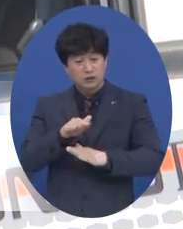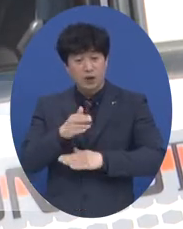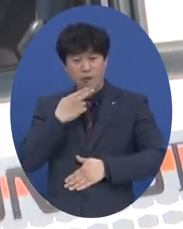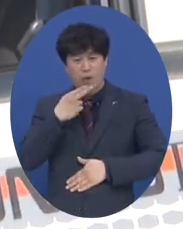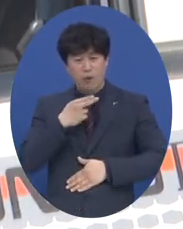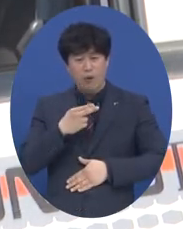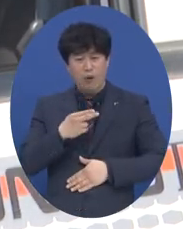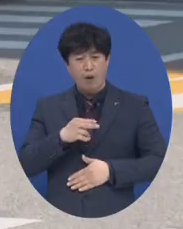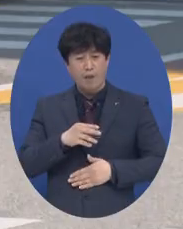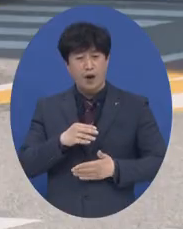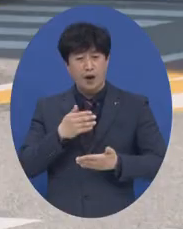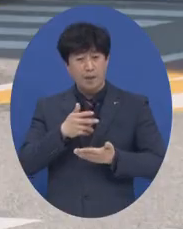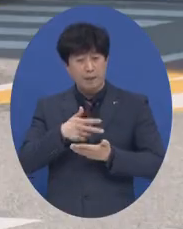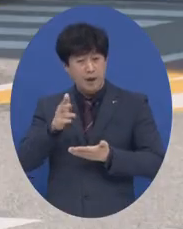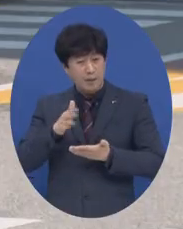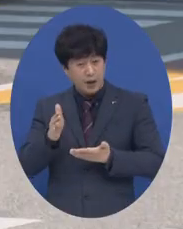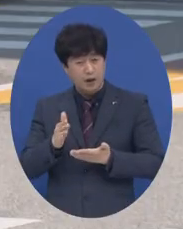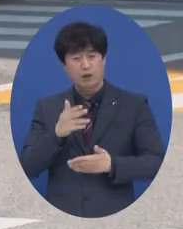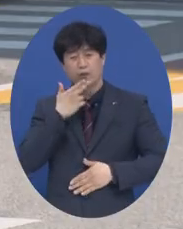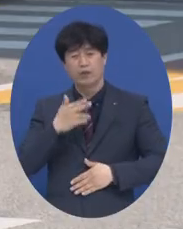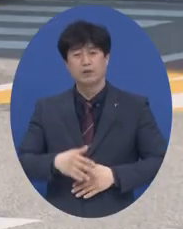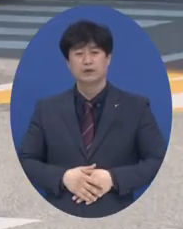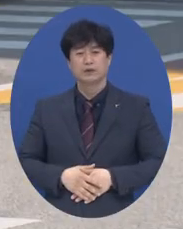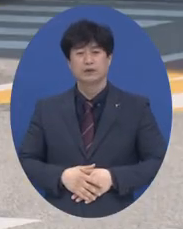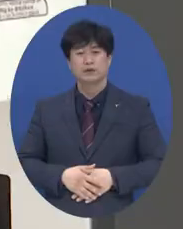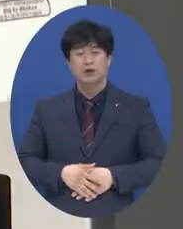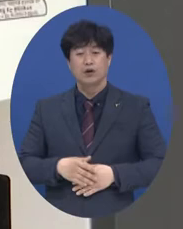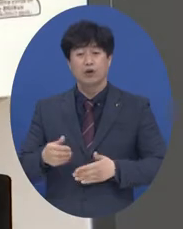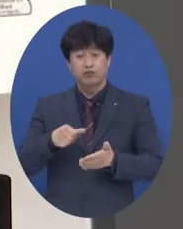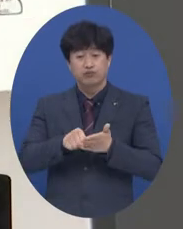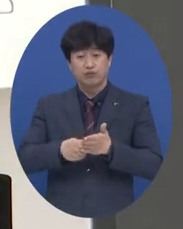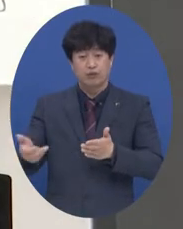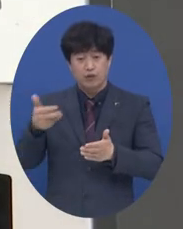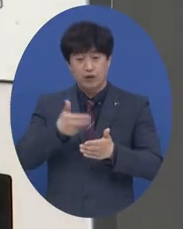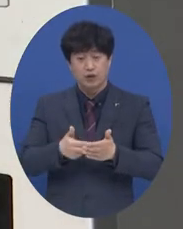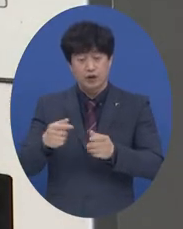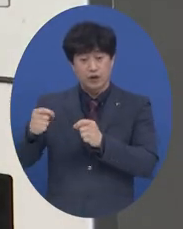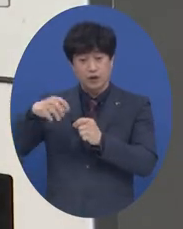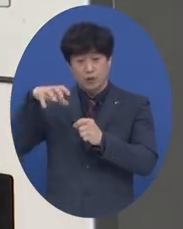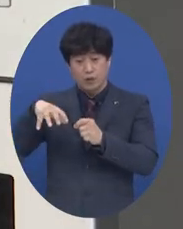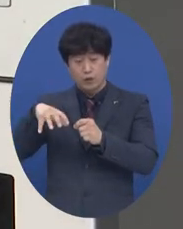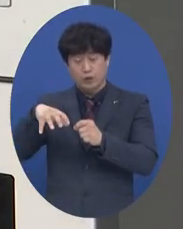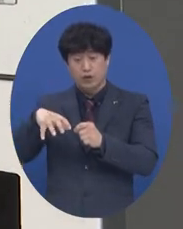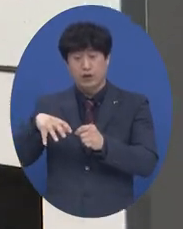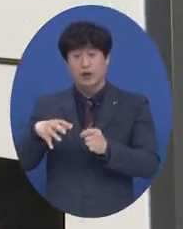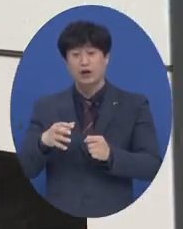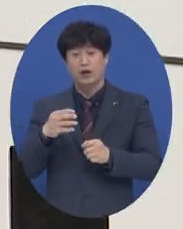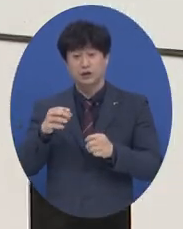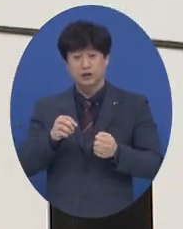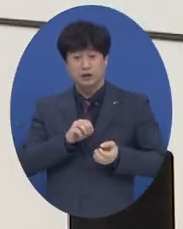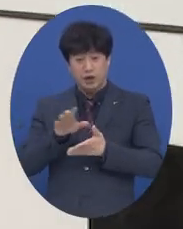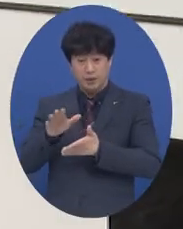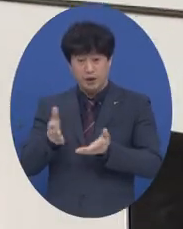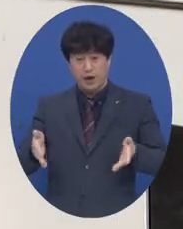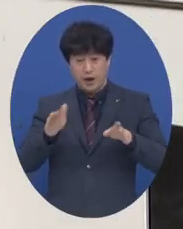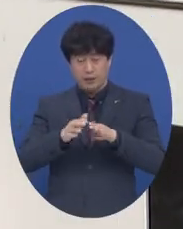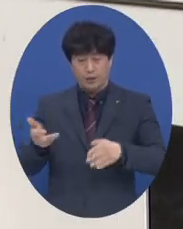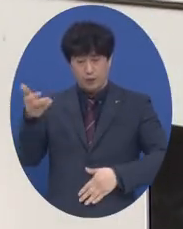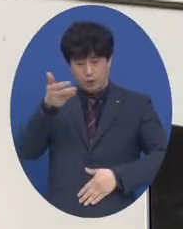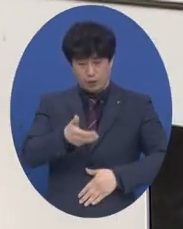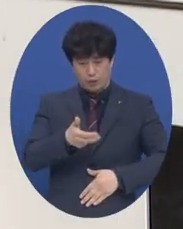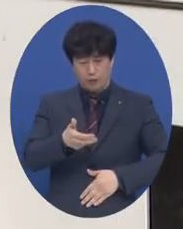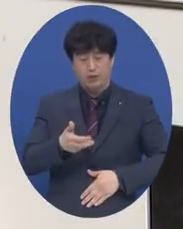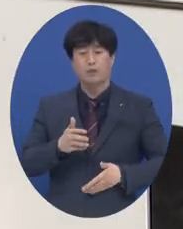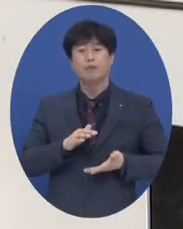그렇지만 없고 차에서 물품을 내력은 서 검을 입구에 설치된 무인 흑 뺨이 넣으면 배송이 끝납니다 직접